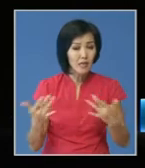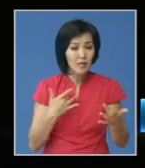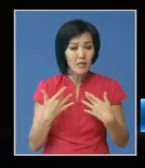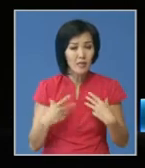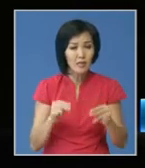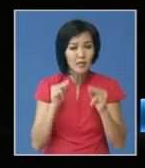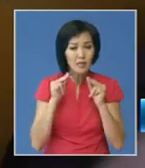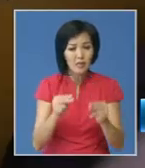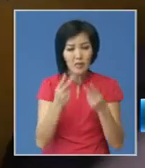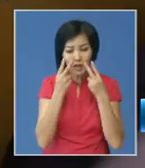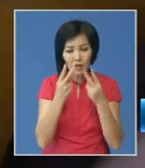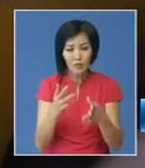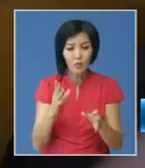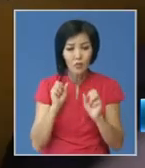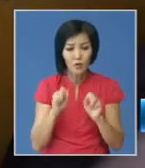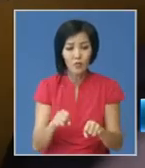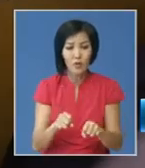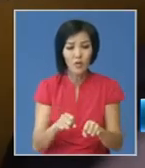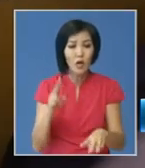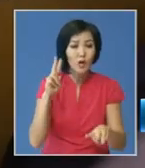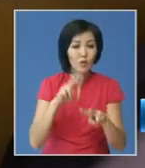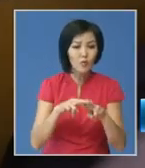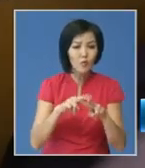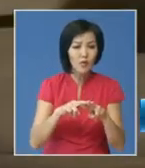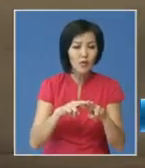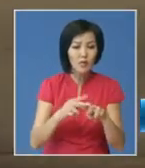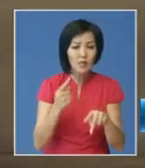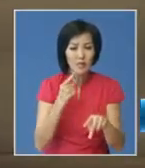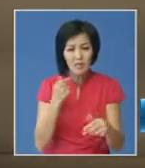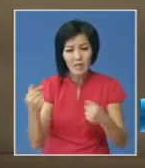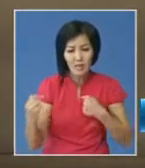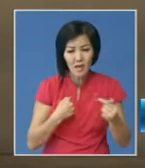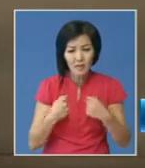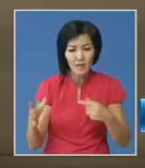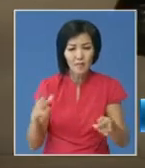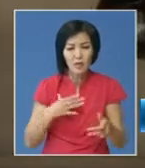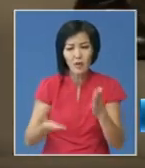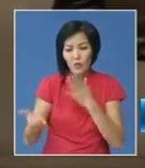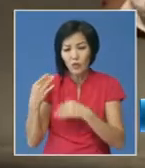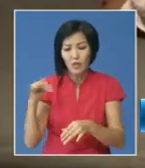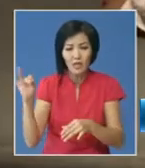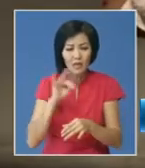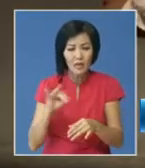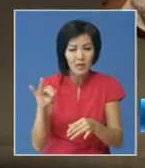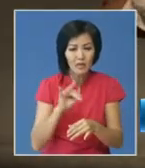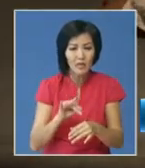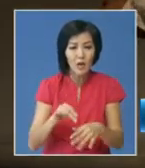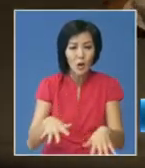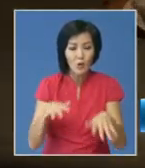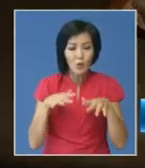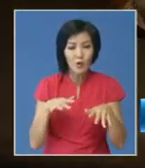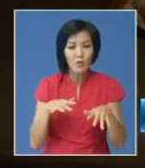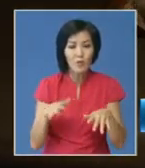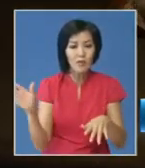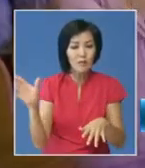жандар дәл осы жансүгіров сияқты түрмеде ауыр азап тартқан. Өткен тарихты көз алдыға келген туынды көрермен көңілінен